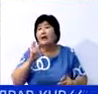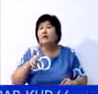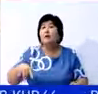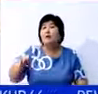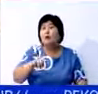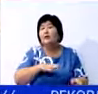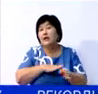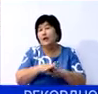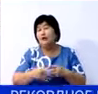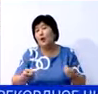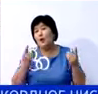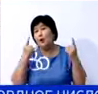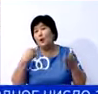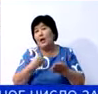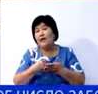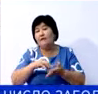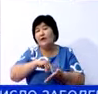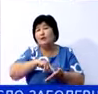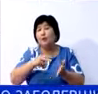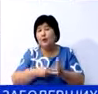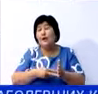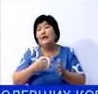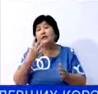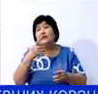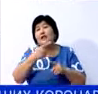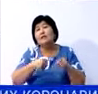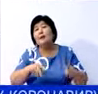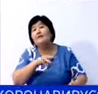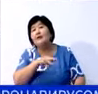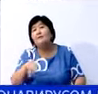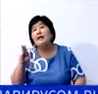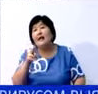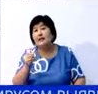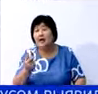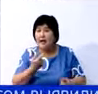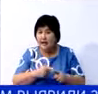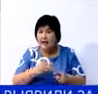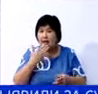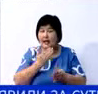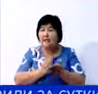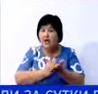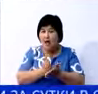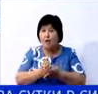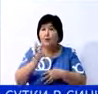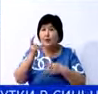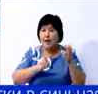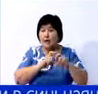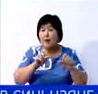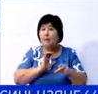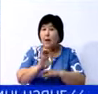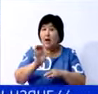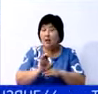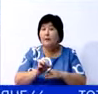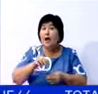районе реализуются крупные инвестпроекты стоимостью 4,5 миллиарда тенге. Это экспортоориентированные предприятия по